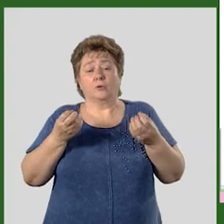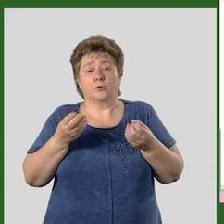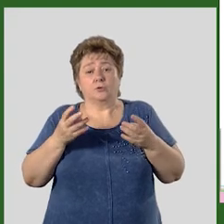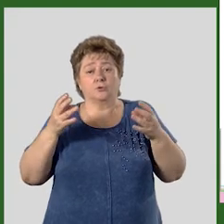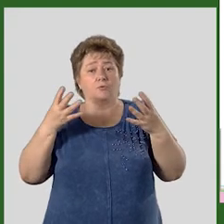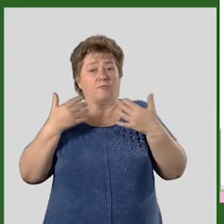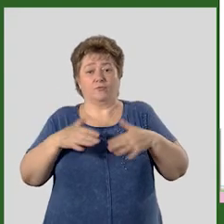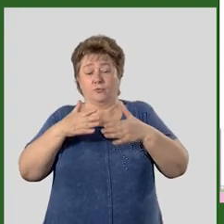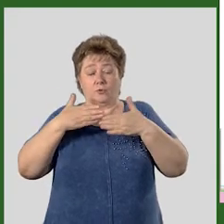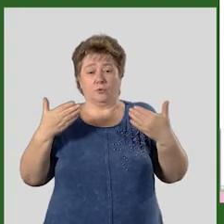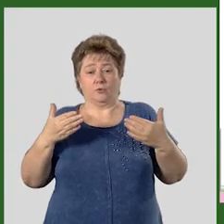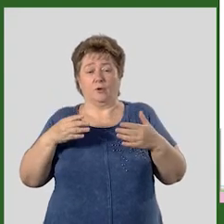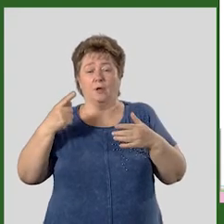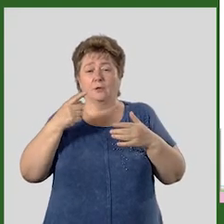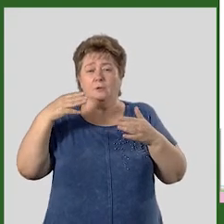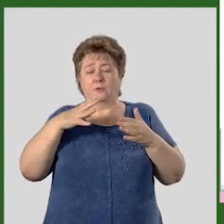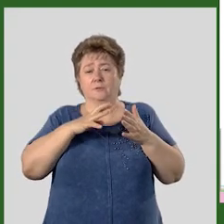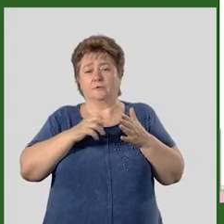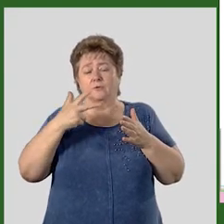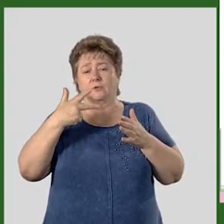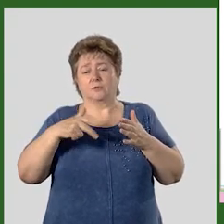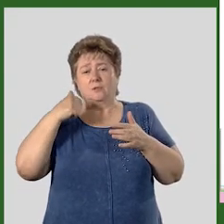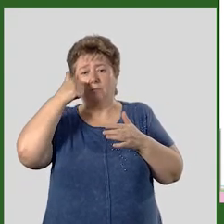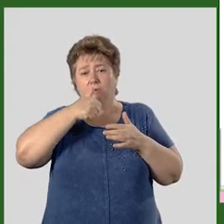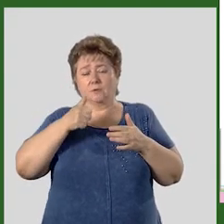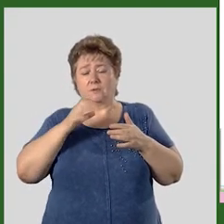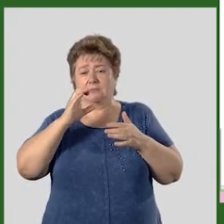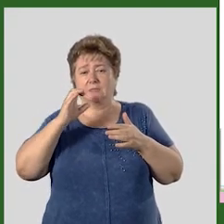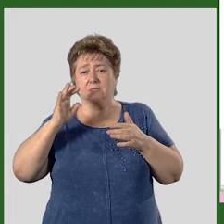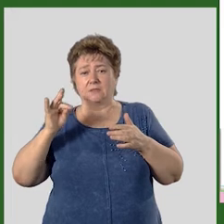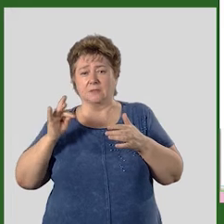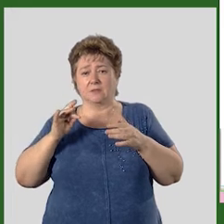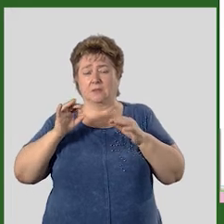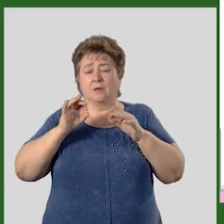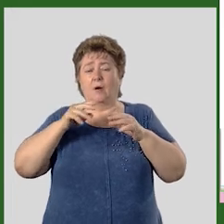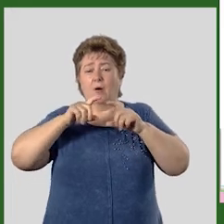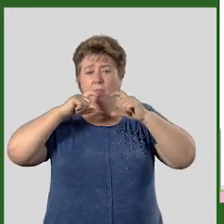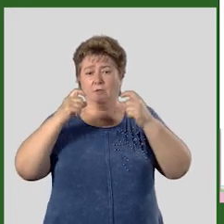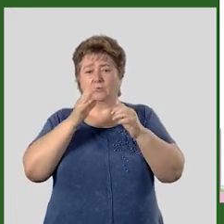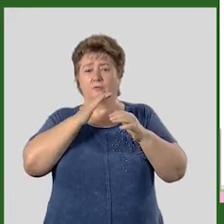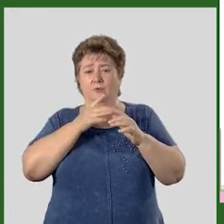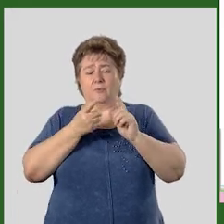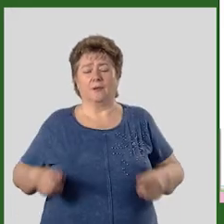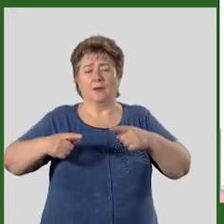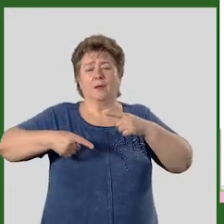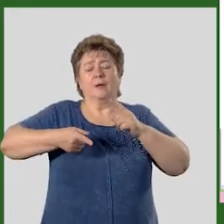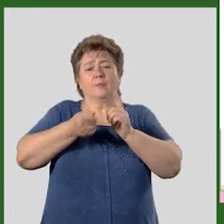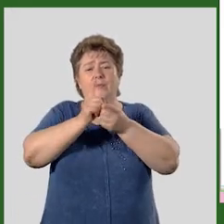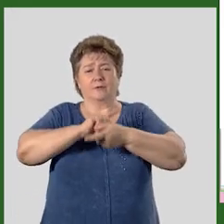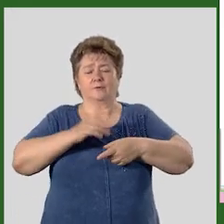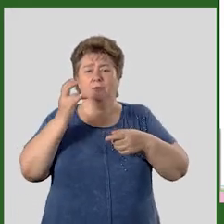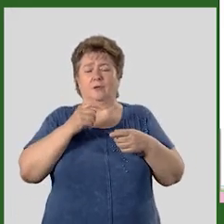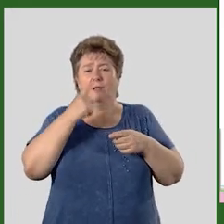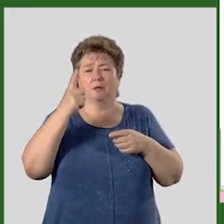не все. В 1930 году в СССР поясное время было переведено